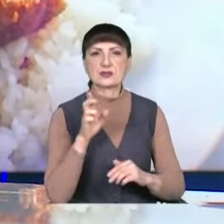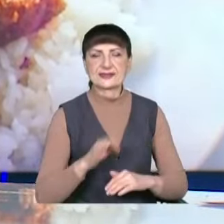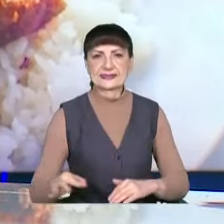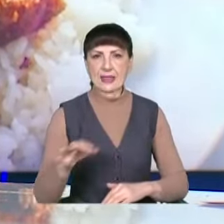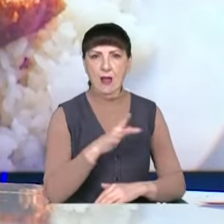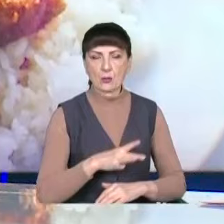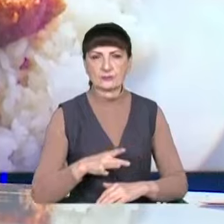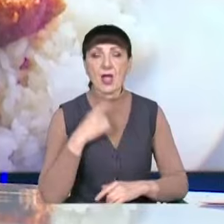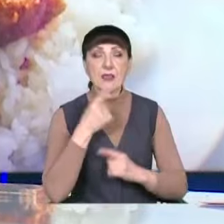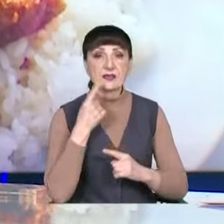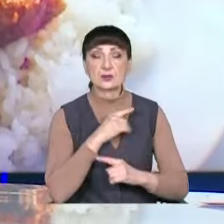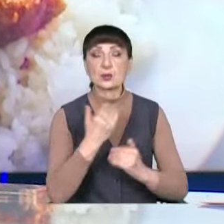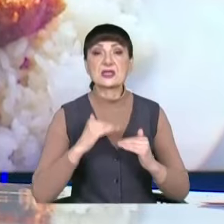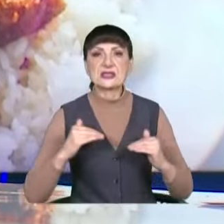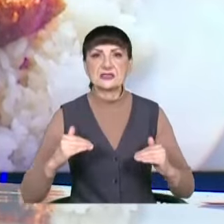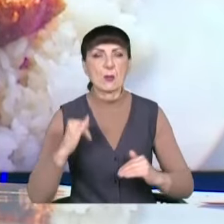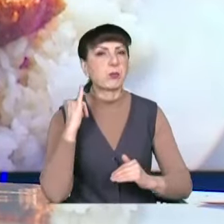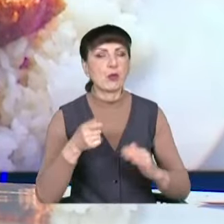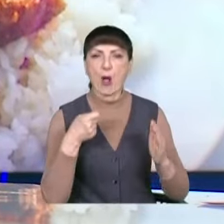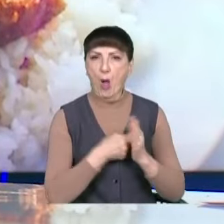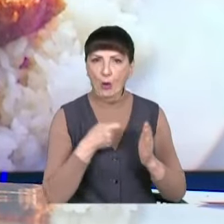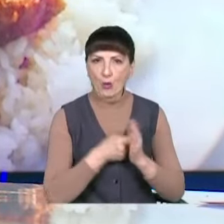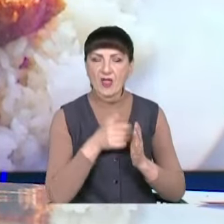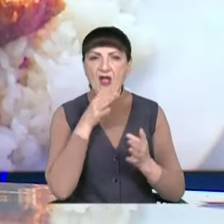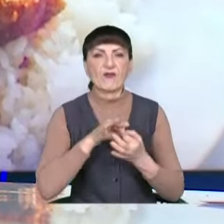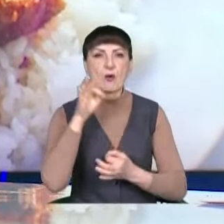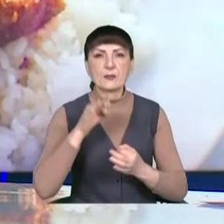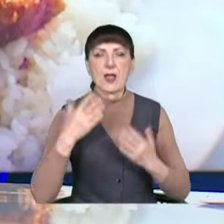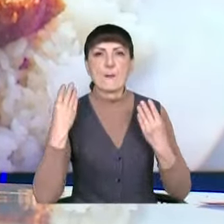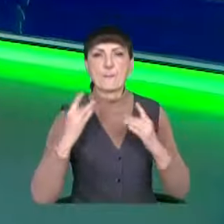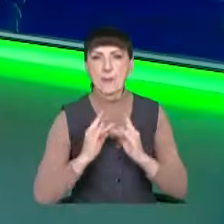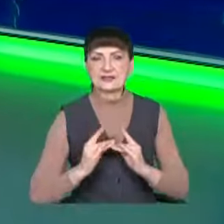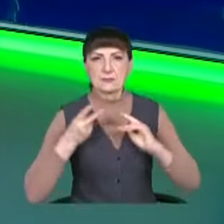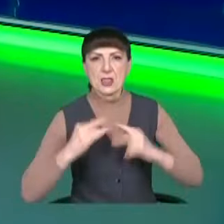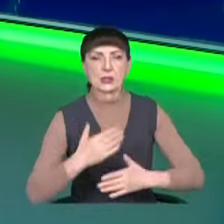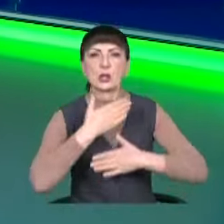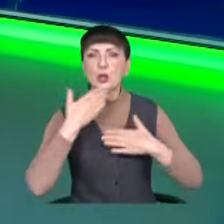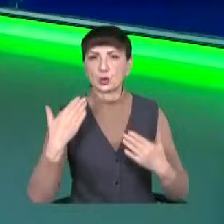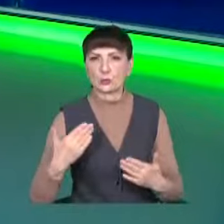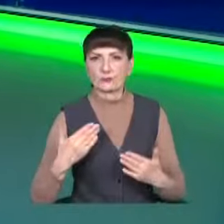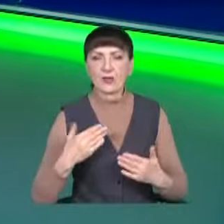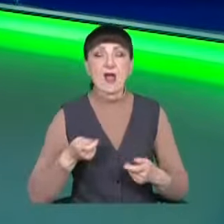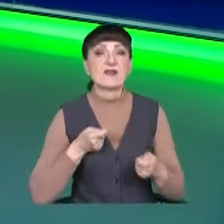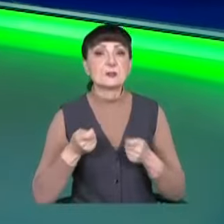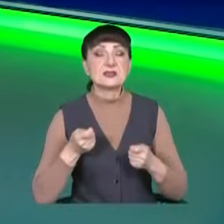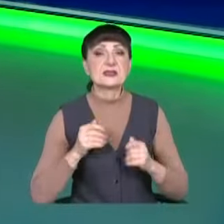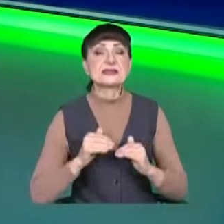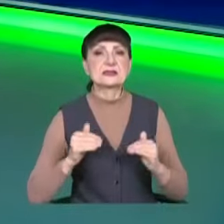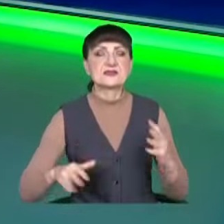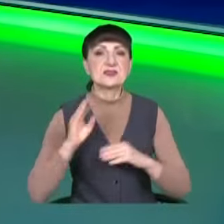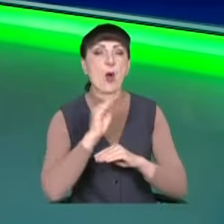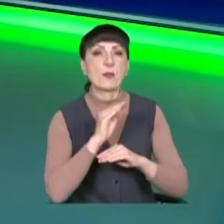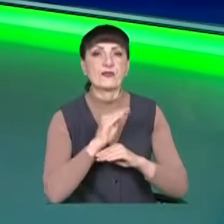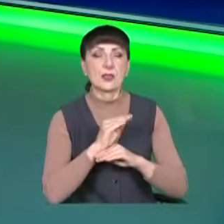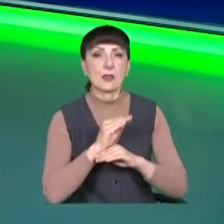районе. Они говорят, что их детей плохо кормят и вовремя не меняют им постельное белье. В администрации детсада все